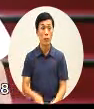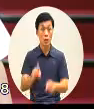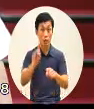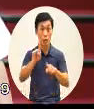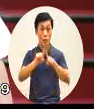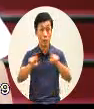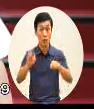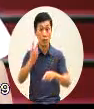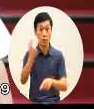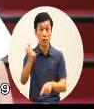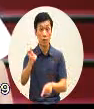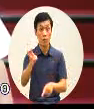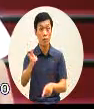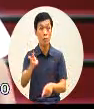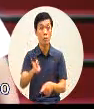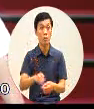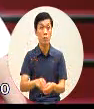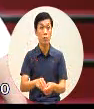一平三十万，